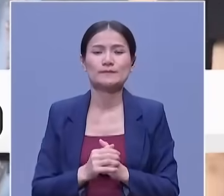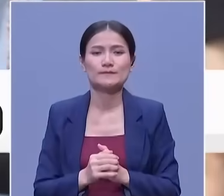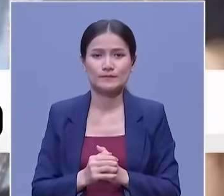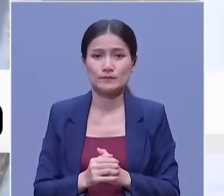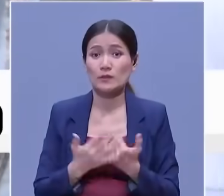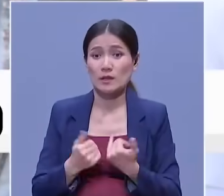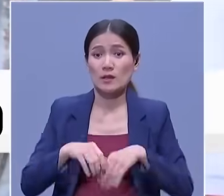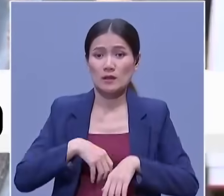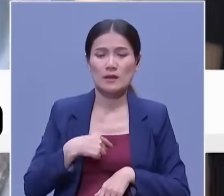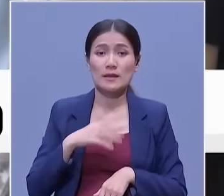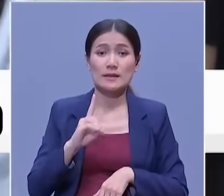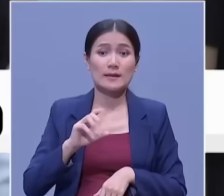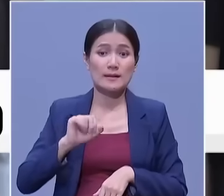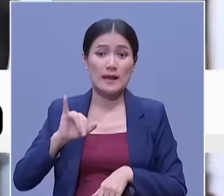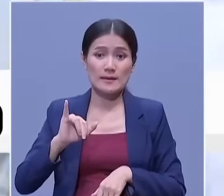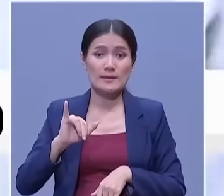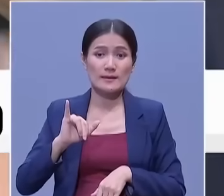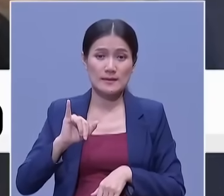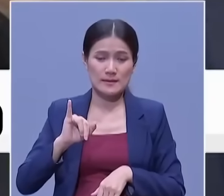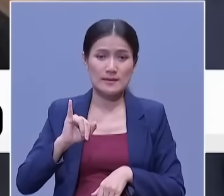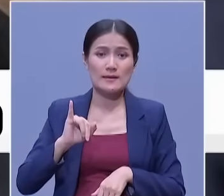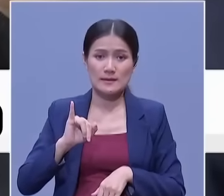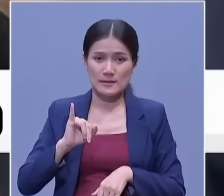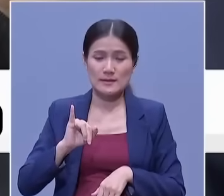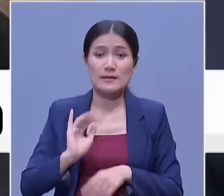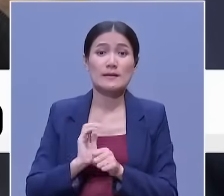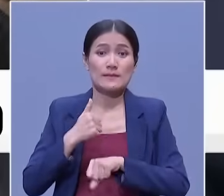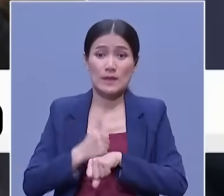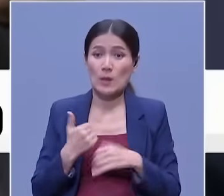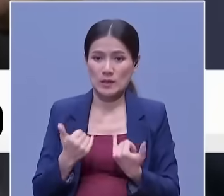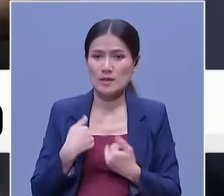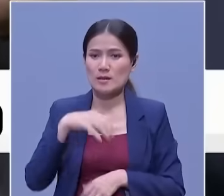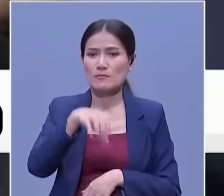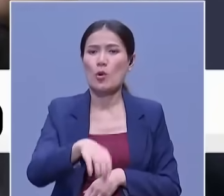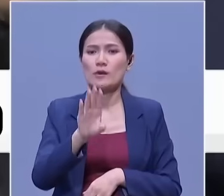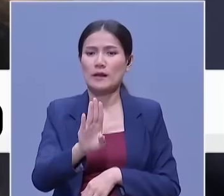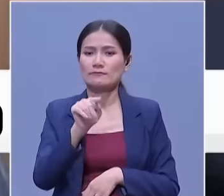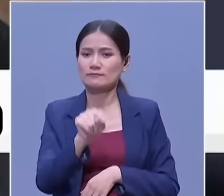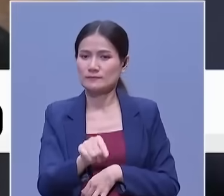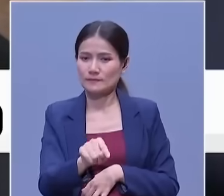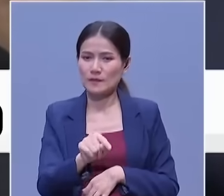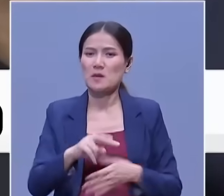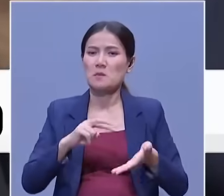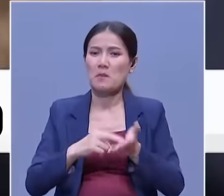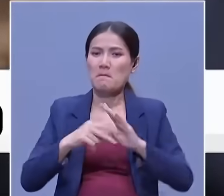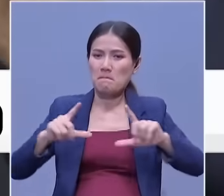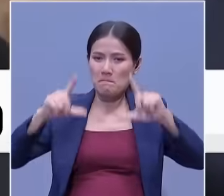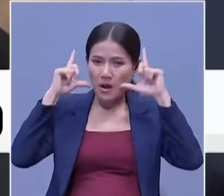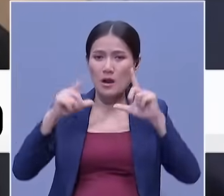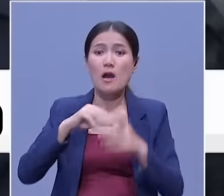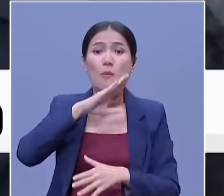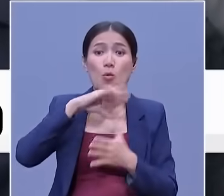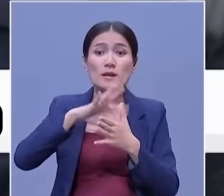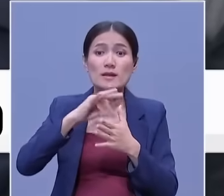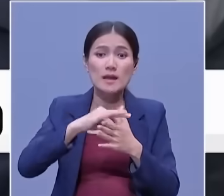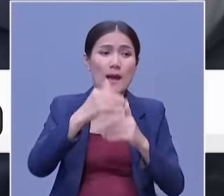กรมสอบสวนคดีพิเศษหรือ DSI ก็บอกนะครับว่าบริษัทนี้ถือได้ว่าเป็นรายใหญ่ที่มีการกระจายส่งเนื้อหมูไปตามห้องเย็นต่างๆทั่วประเ